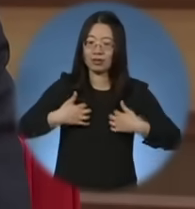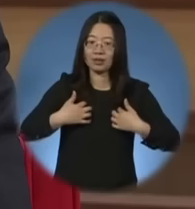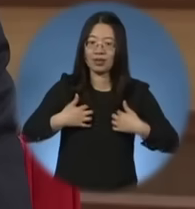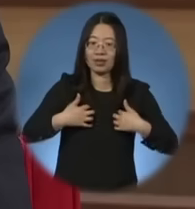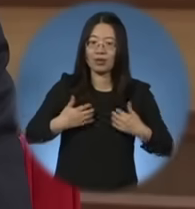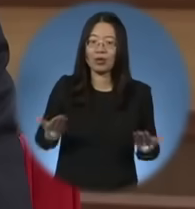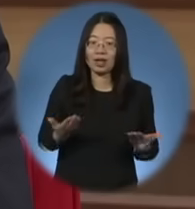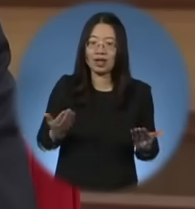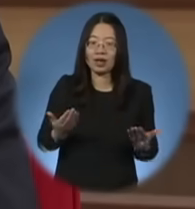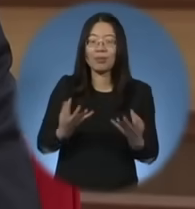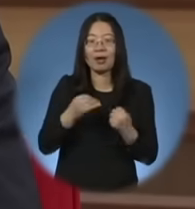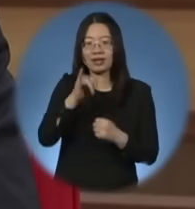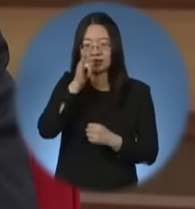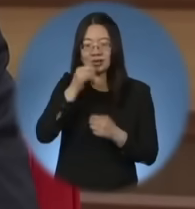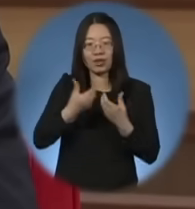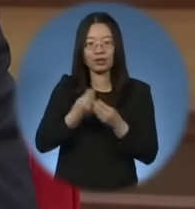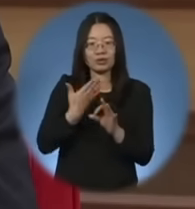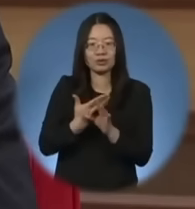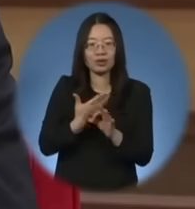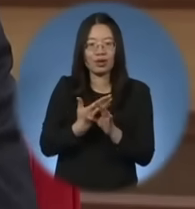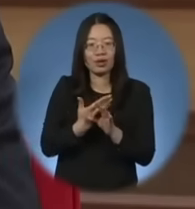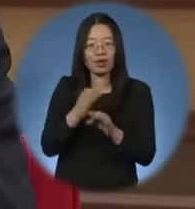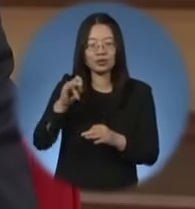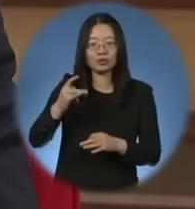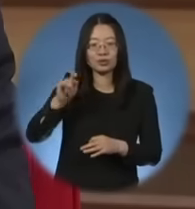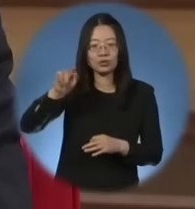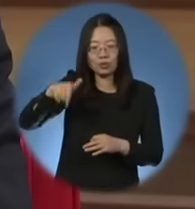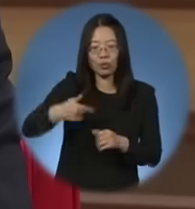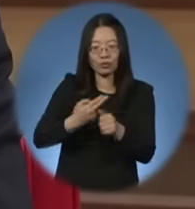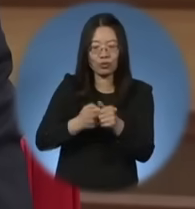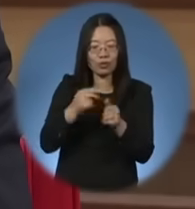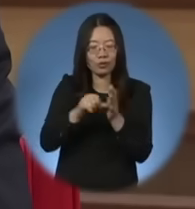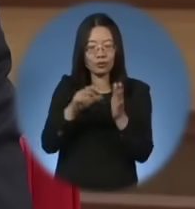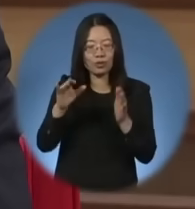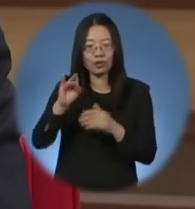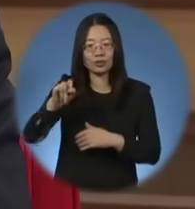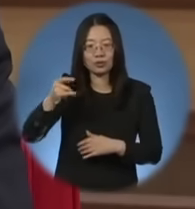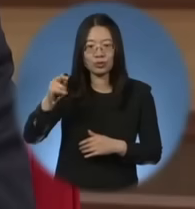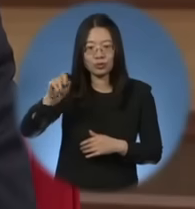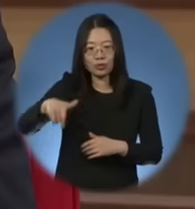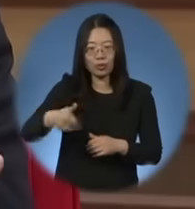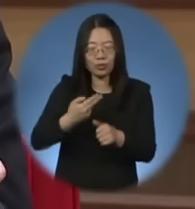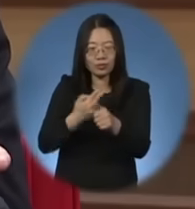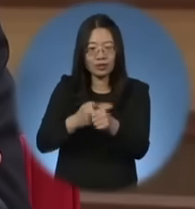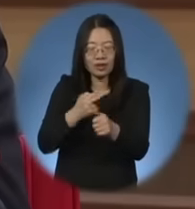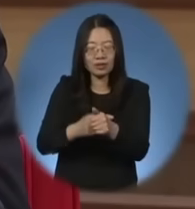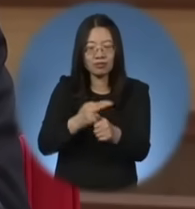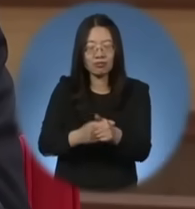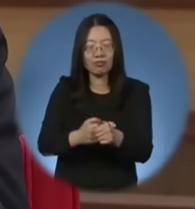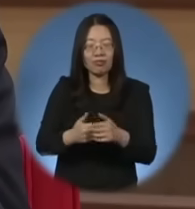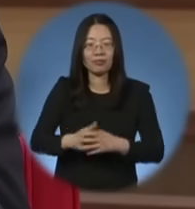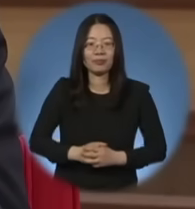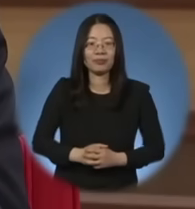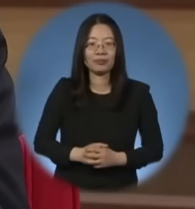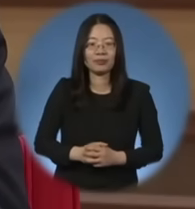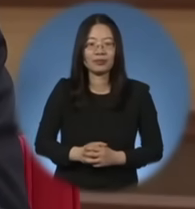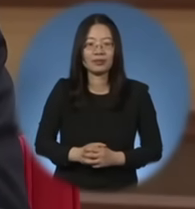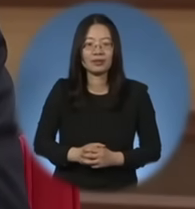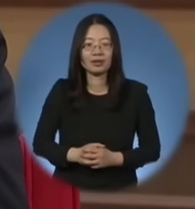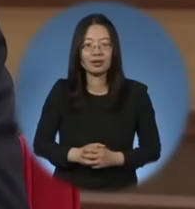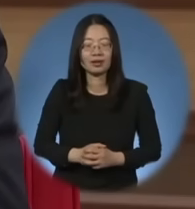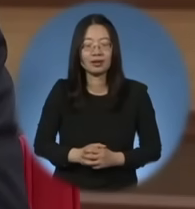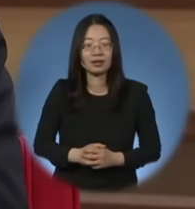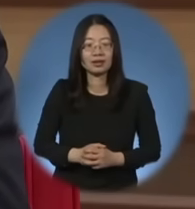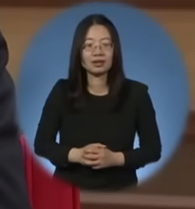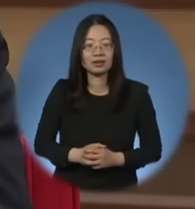재밌는 일이 좀 많이 있어요 예를 들면 율곡 선생 유명한 율곡 선생 그에 저